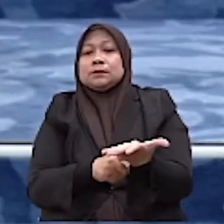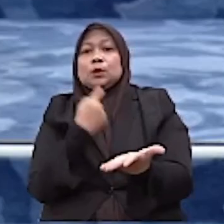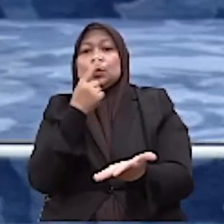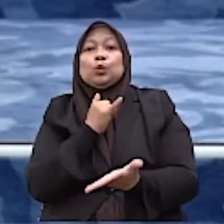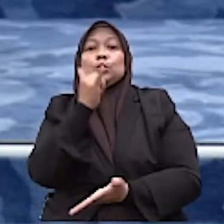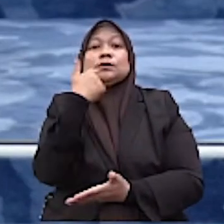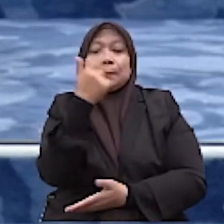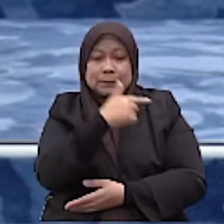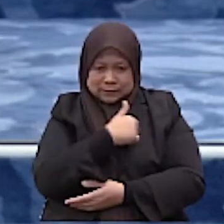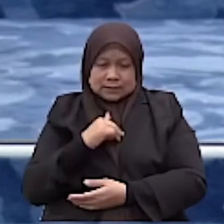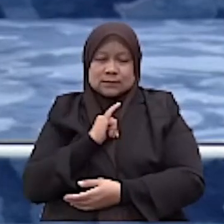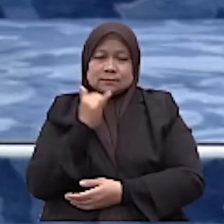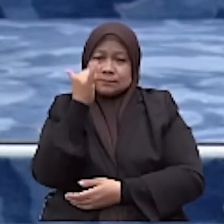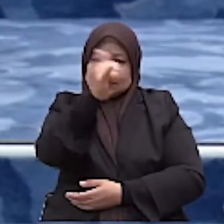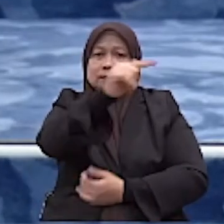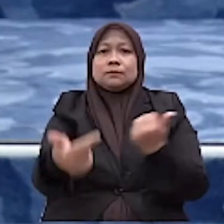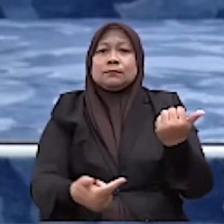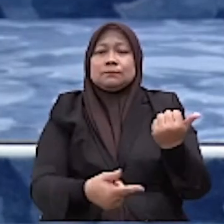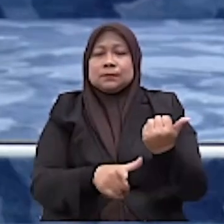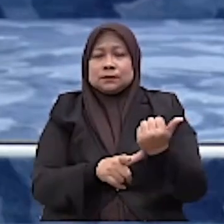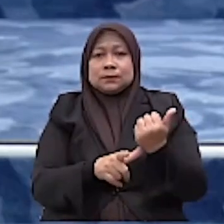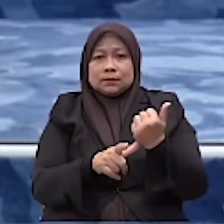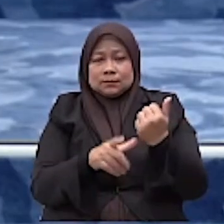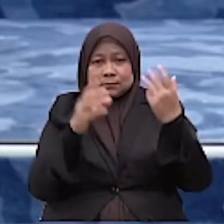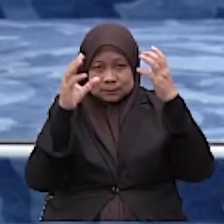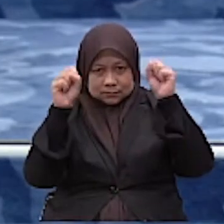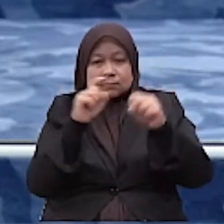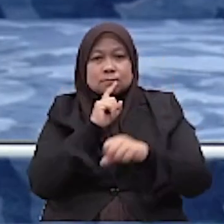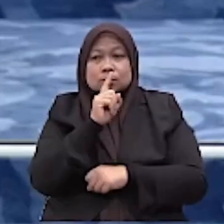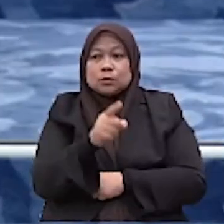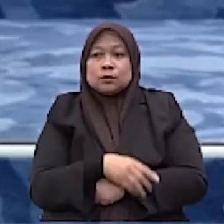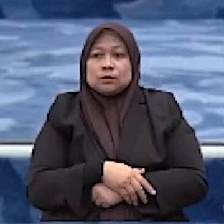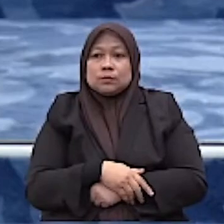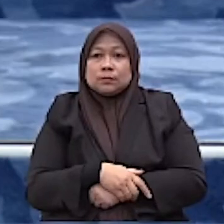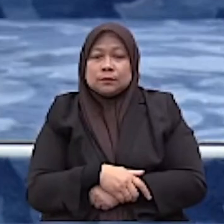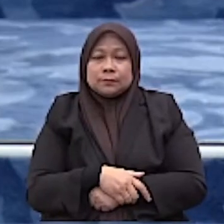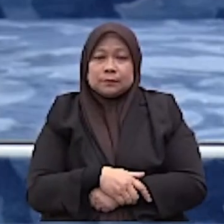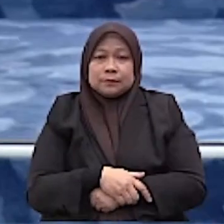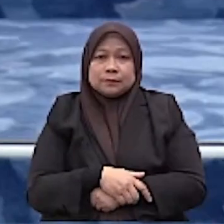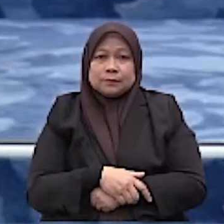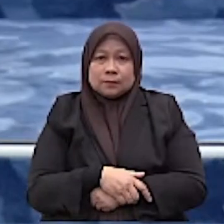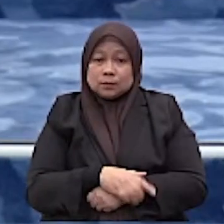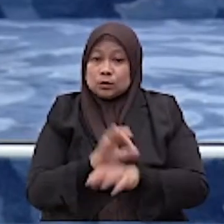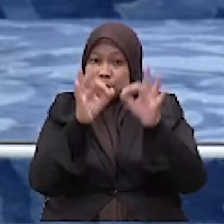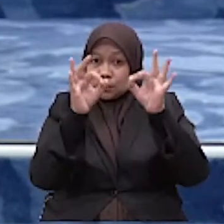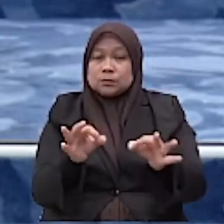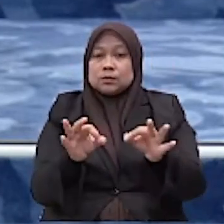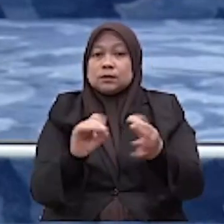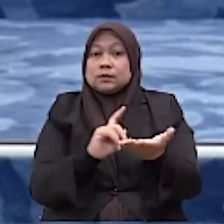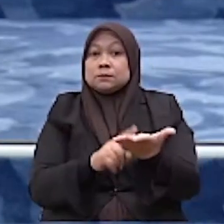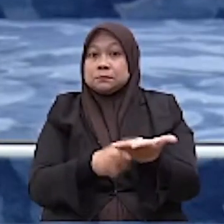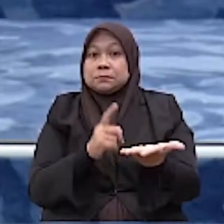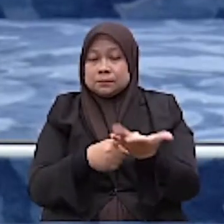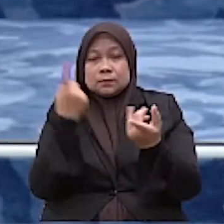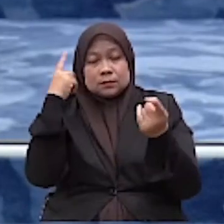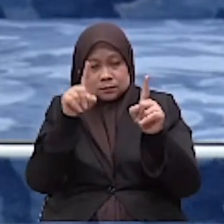Soeharto itu saya sebagai ikuti malam Perdana Menteri untuk membawa memberikan mengambil keputusan dia